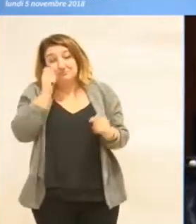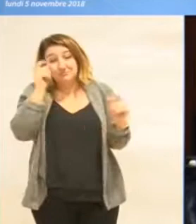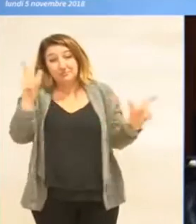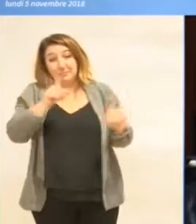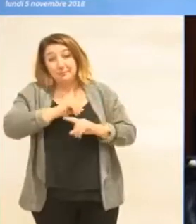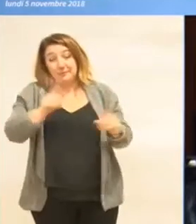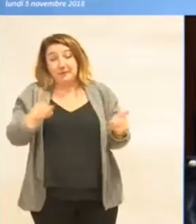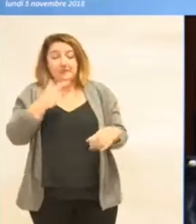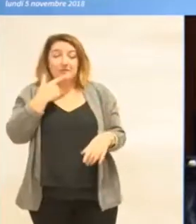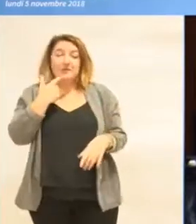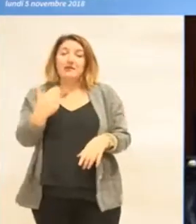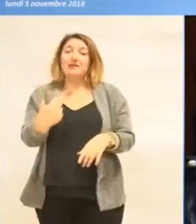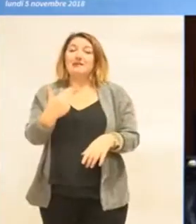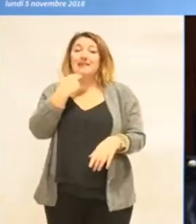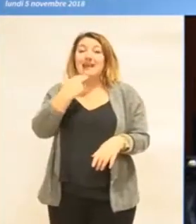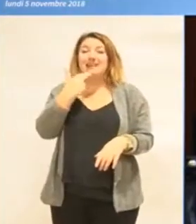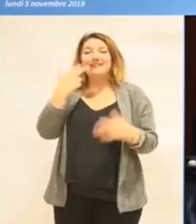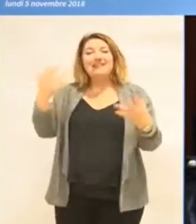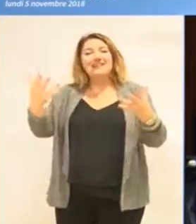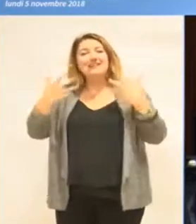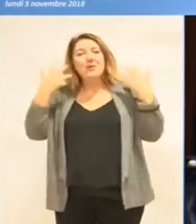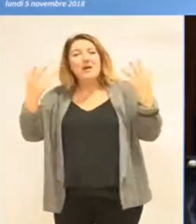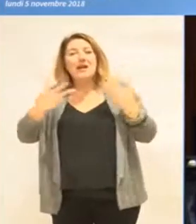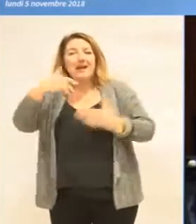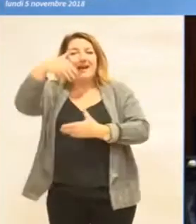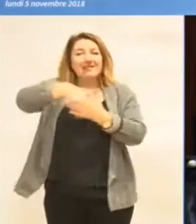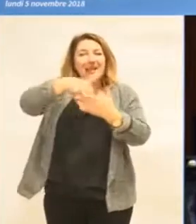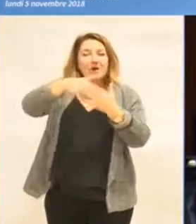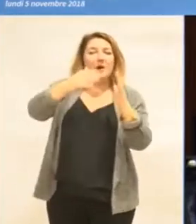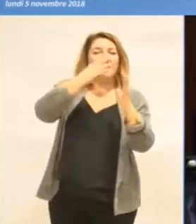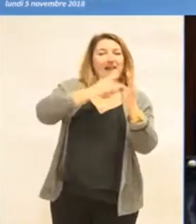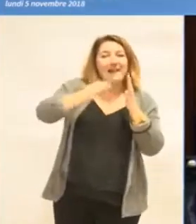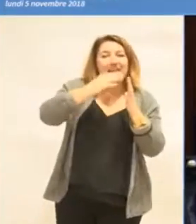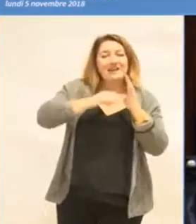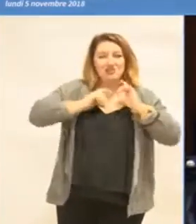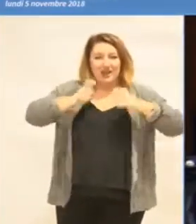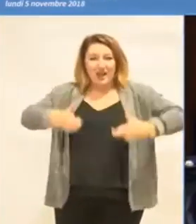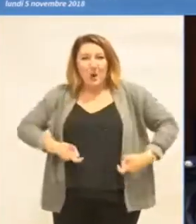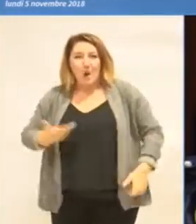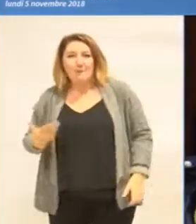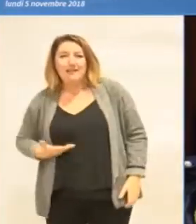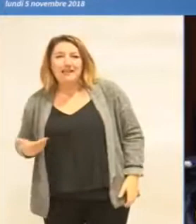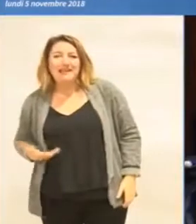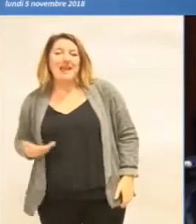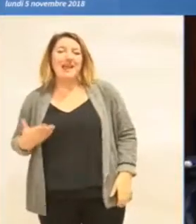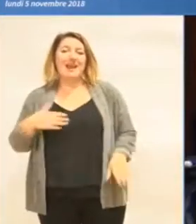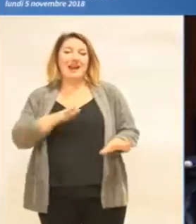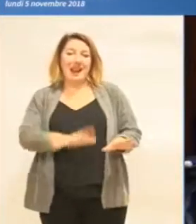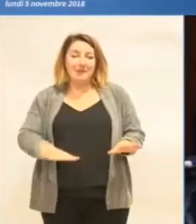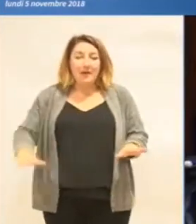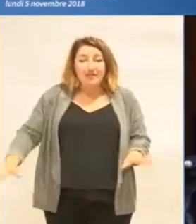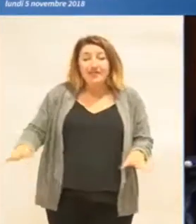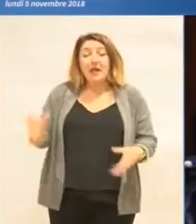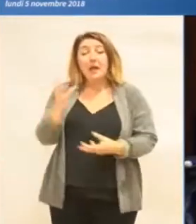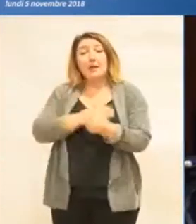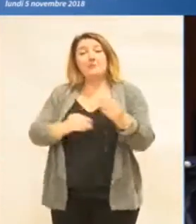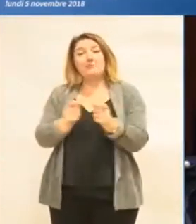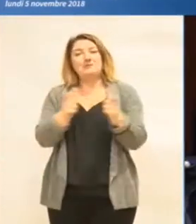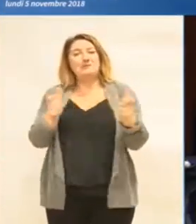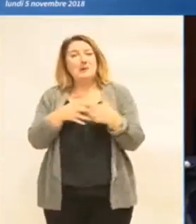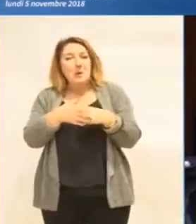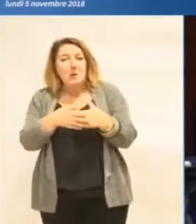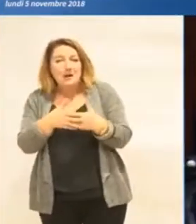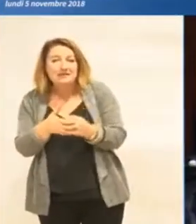améliorer la qualité de l'air intérieur des crèches, des écoles maternelles et élémentaires, ainsi que des accueils de loisirs et des établissements sanitaires et